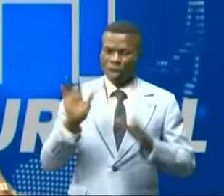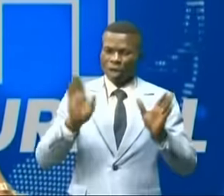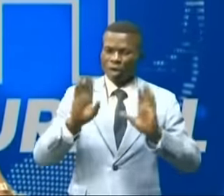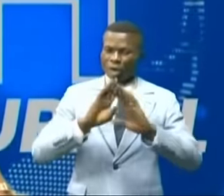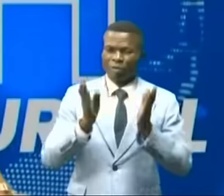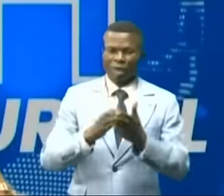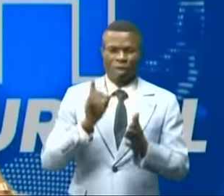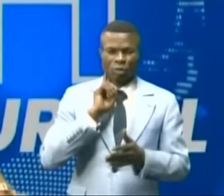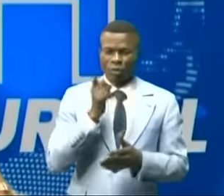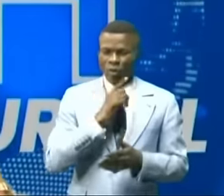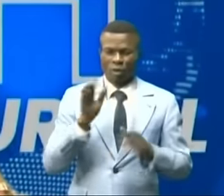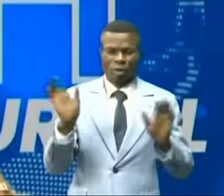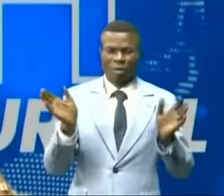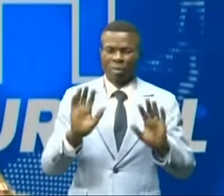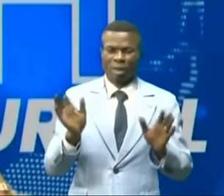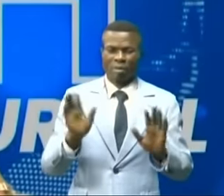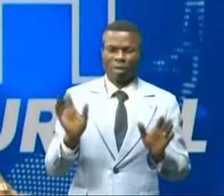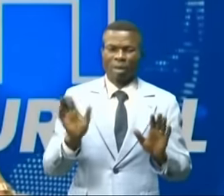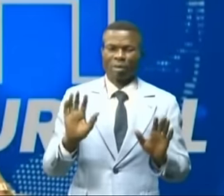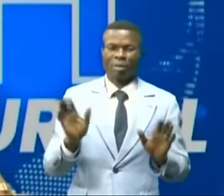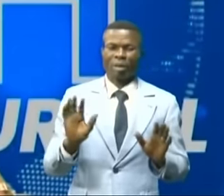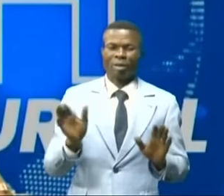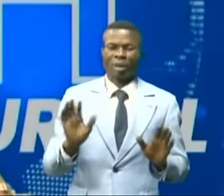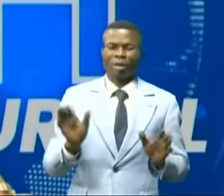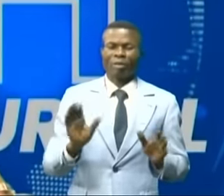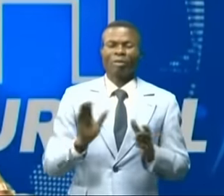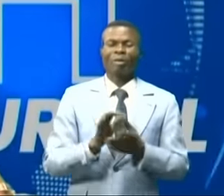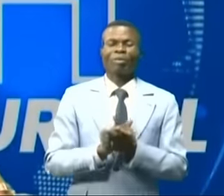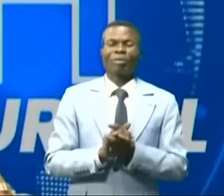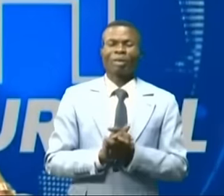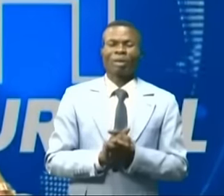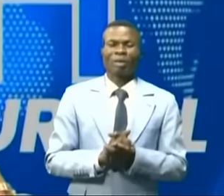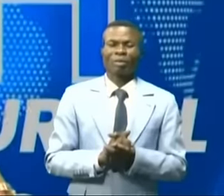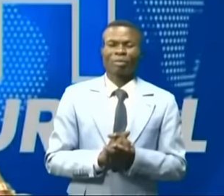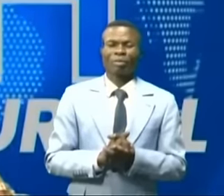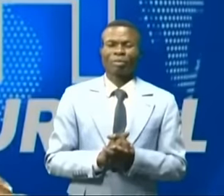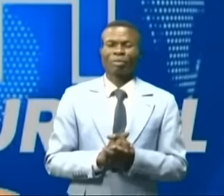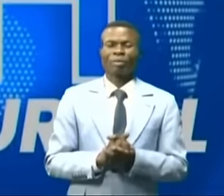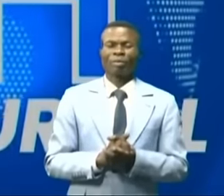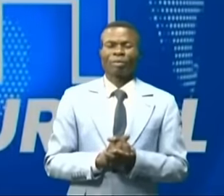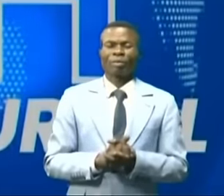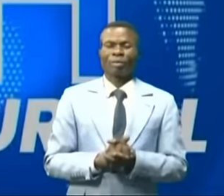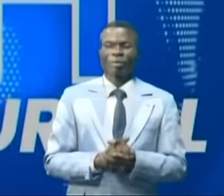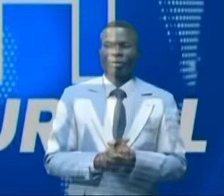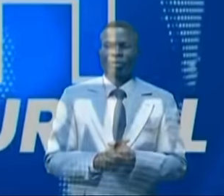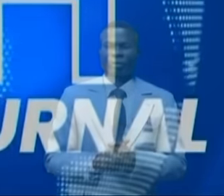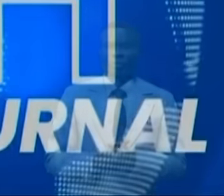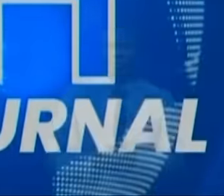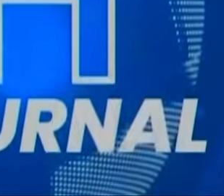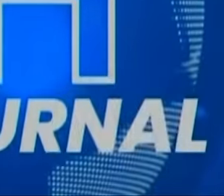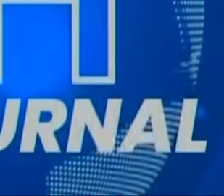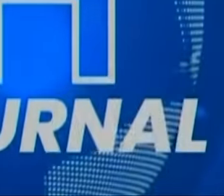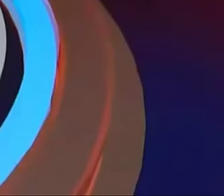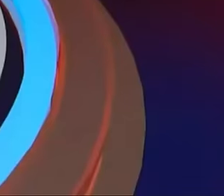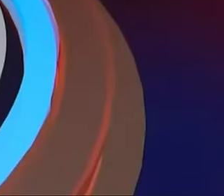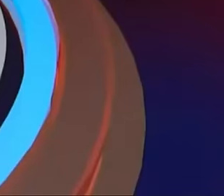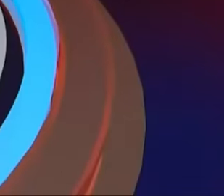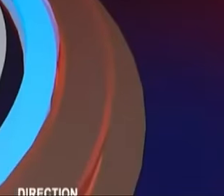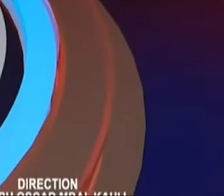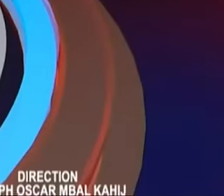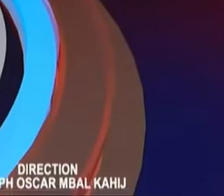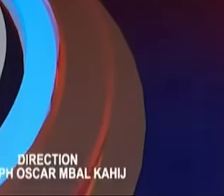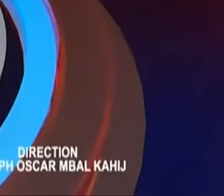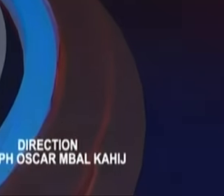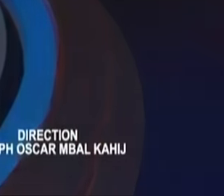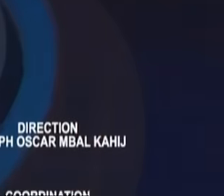Demain 20h, Anita Louamboa sera au rendez-vous. Excellente suite de programme sur la RTNC.